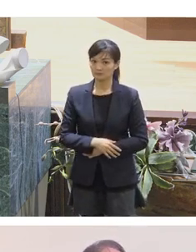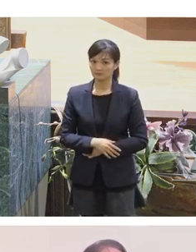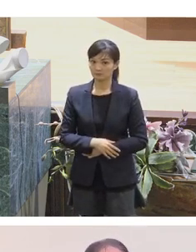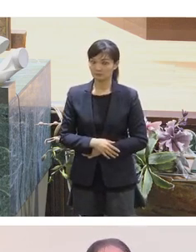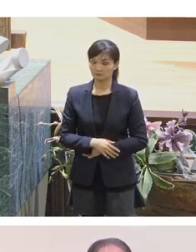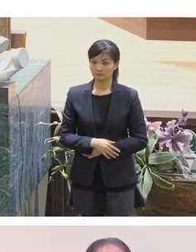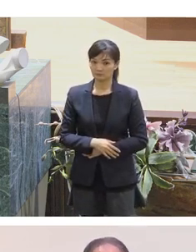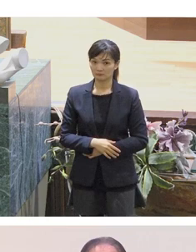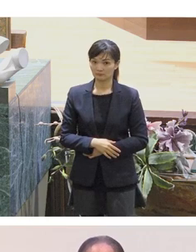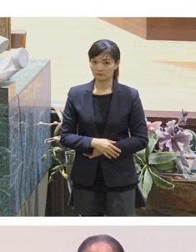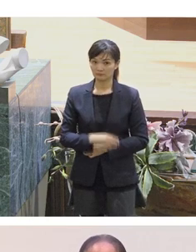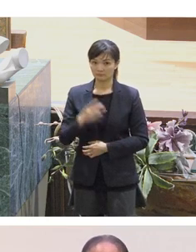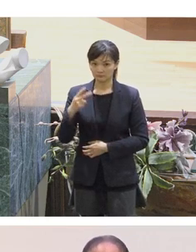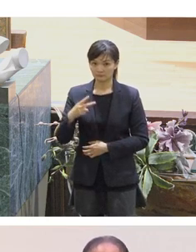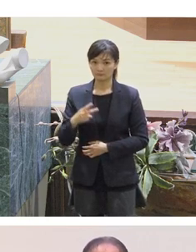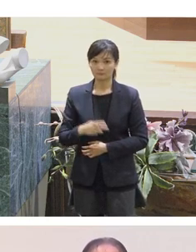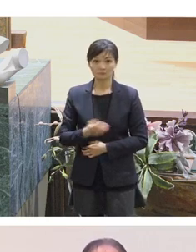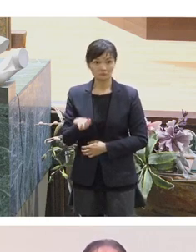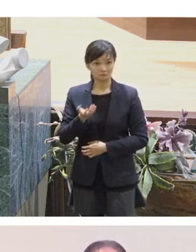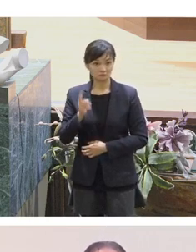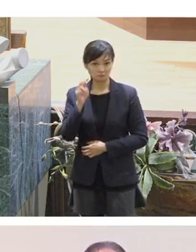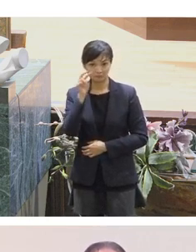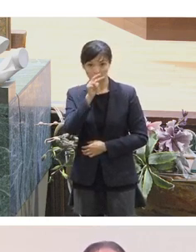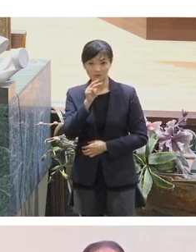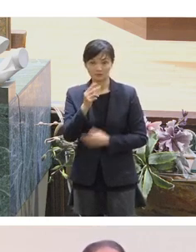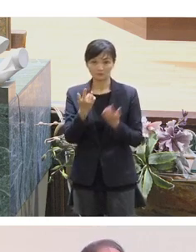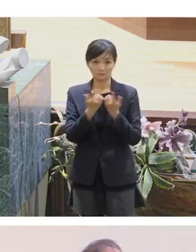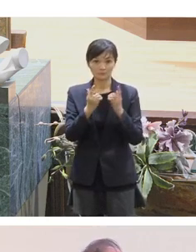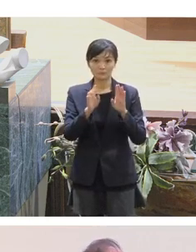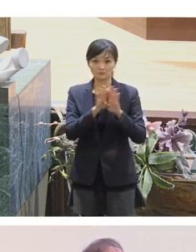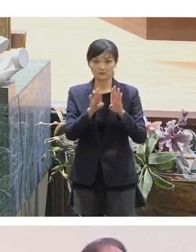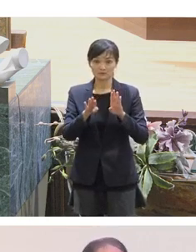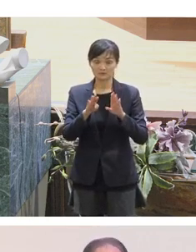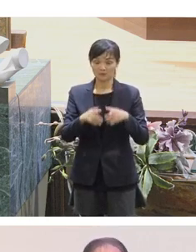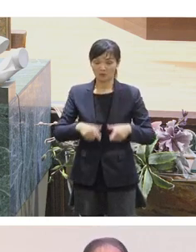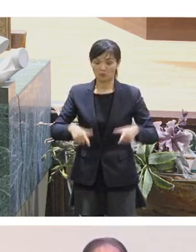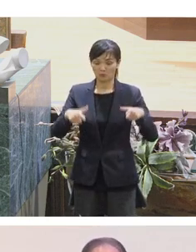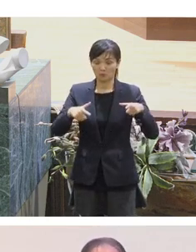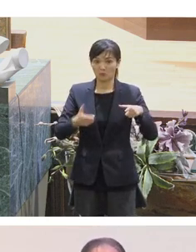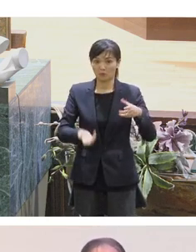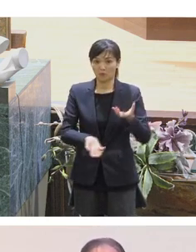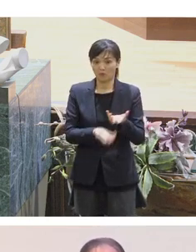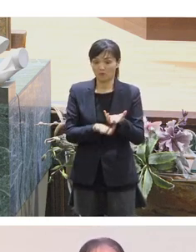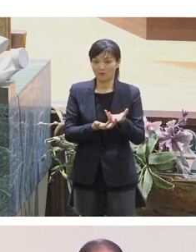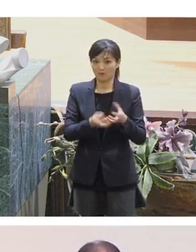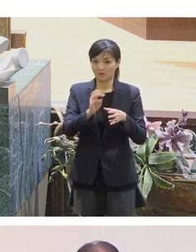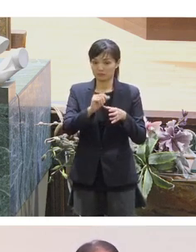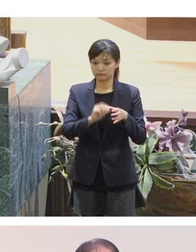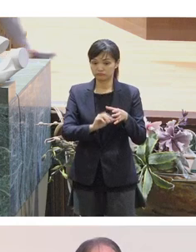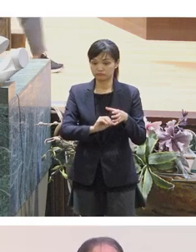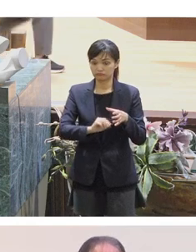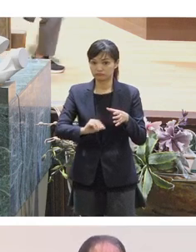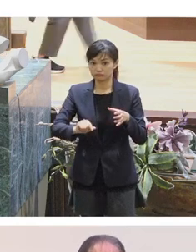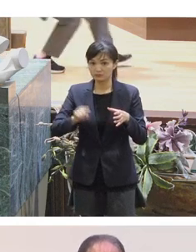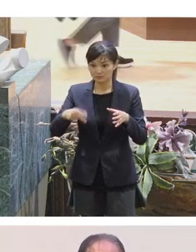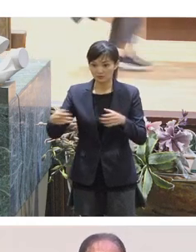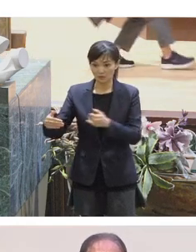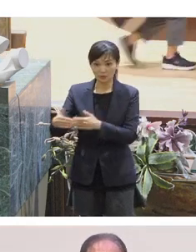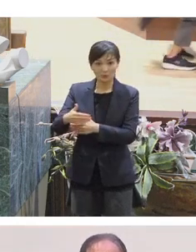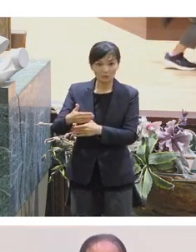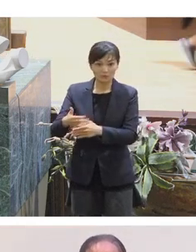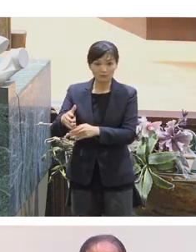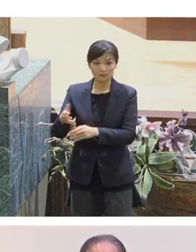那个我去刚才你看到的那个北门炉渣，还有那个余温温主竟然输出我的照